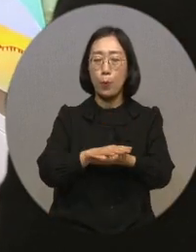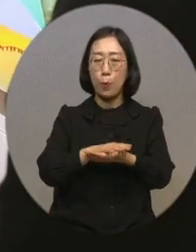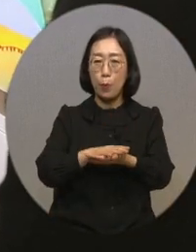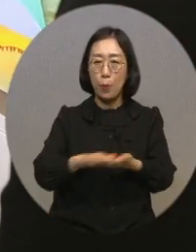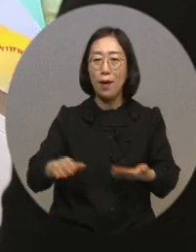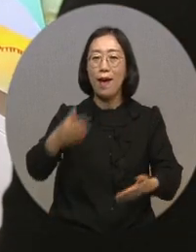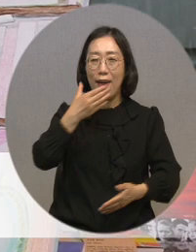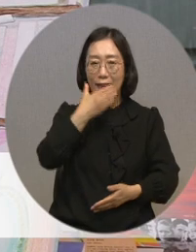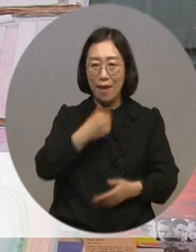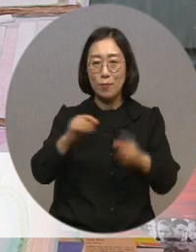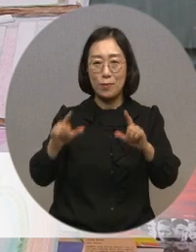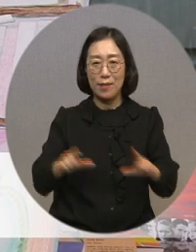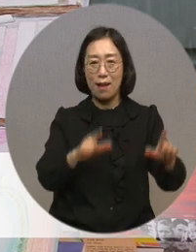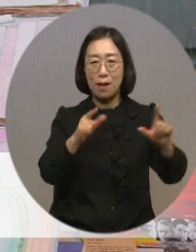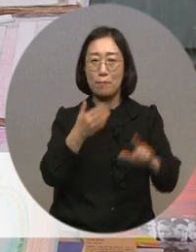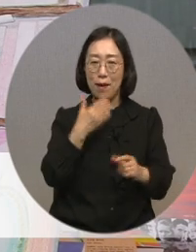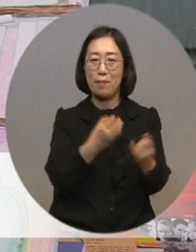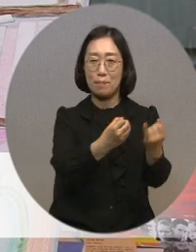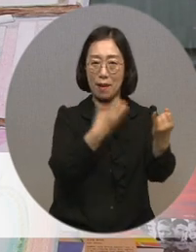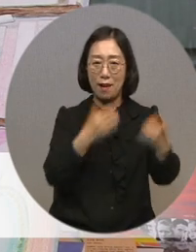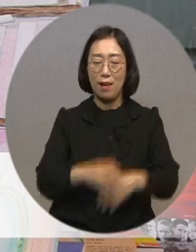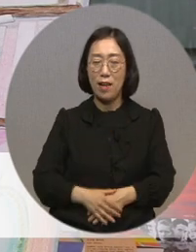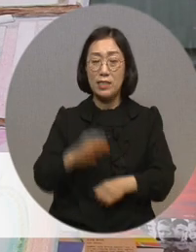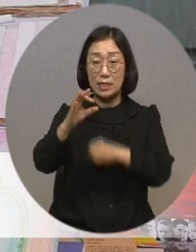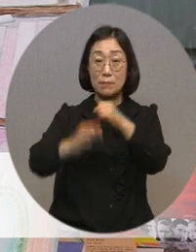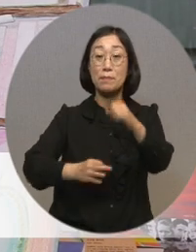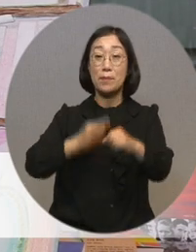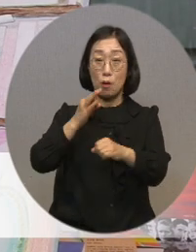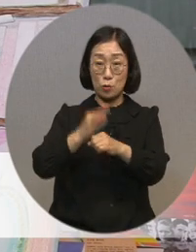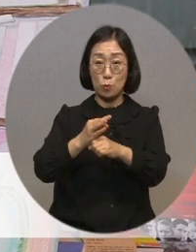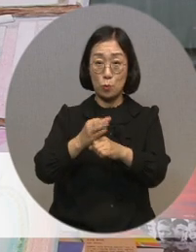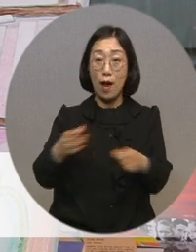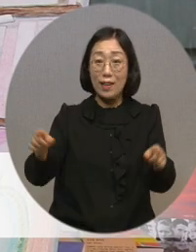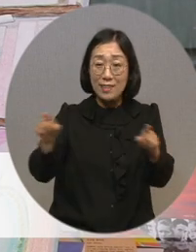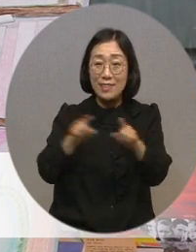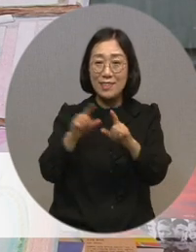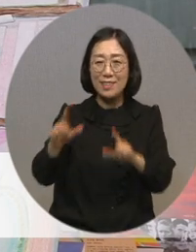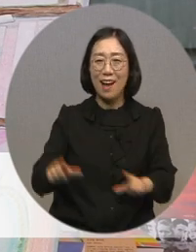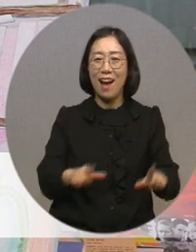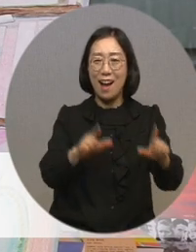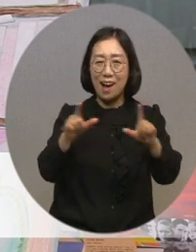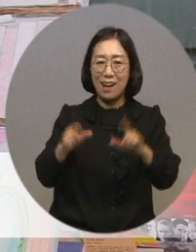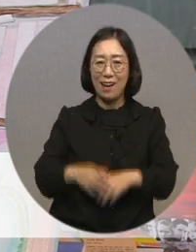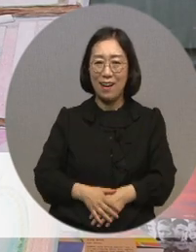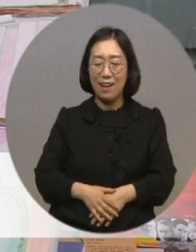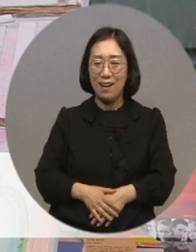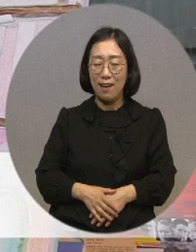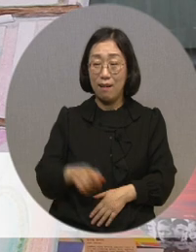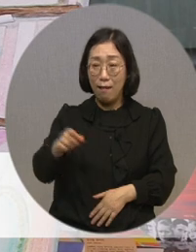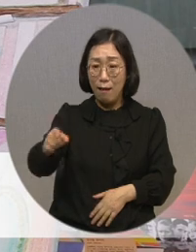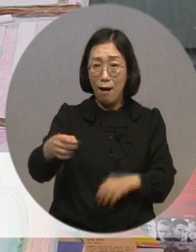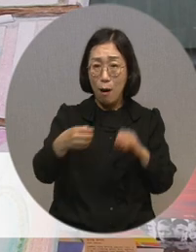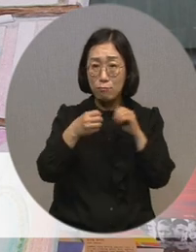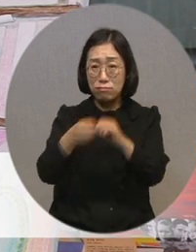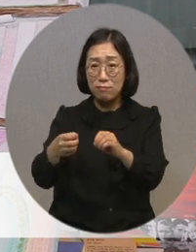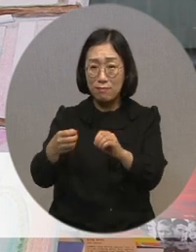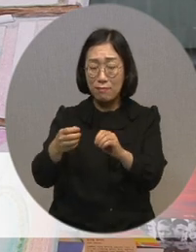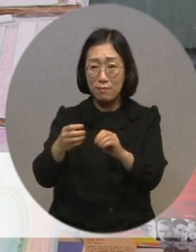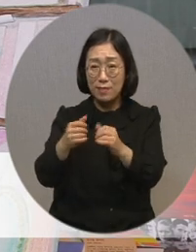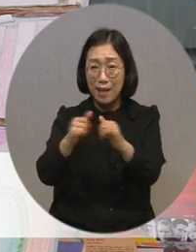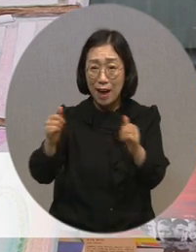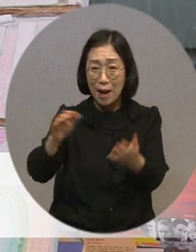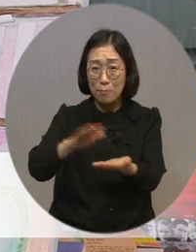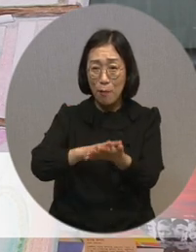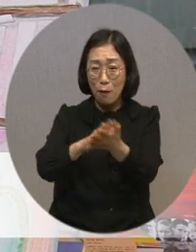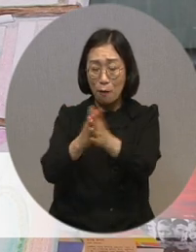것이죠. 고양이와 하고 한 10년 정도 살다 보니까 고양이는 좀 사람처럼 변하는 것 같고 또